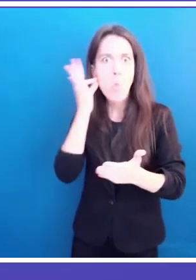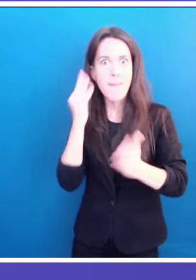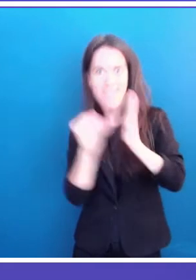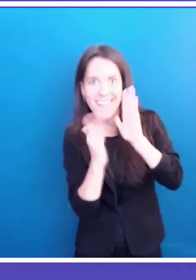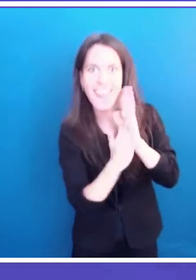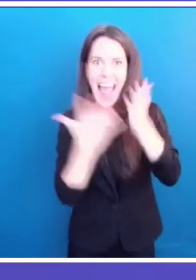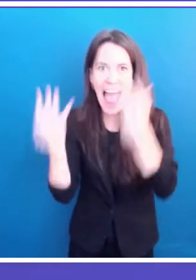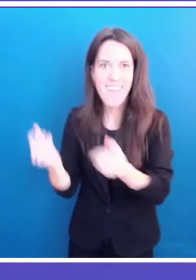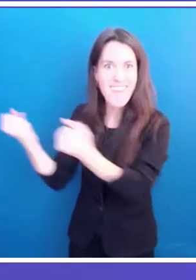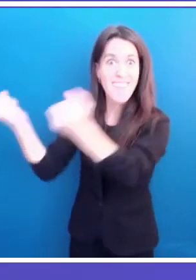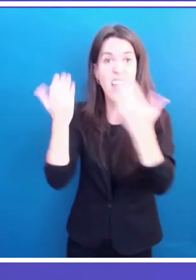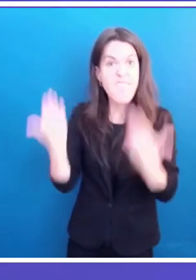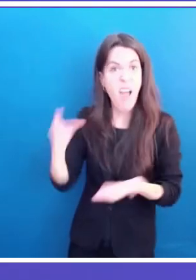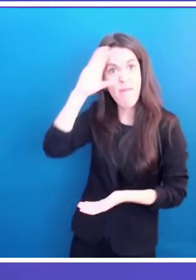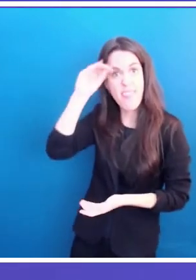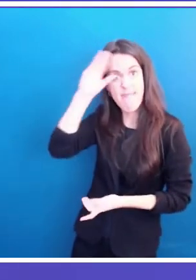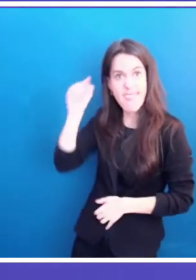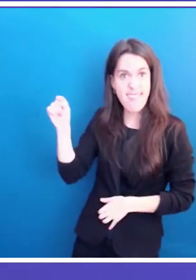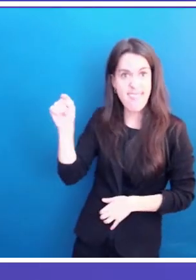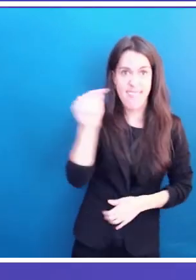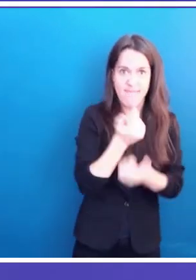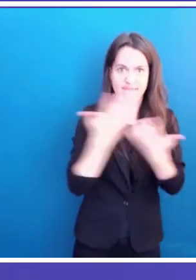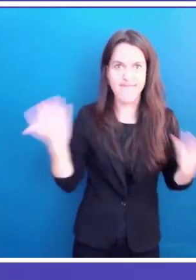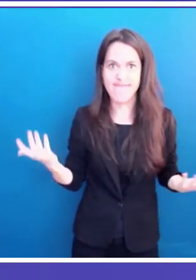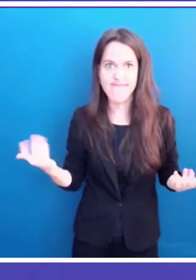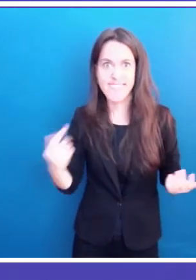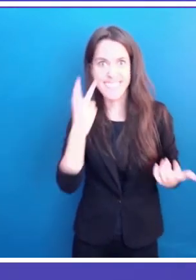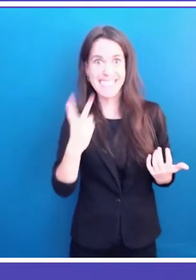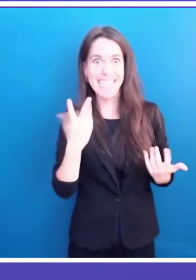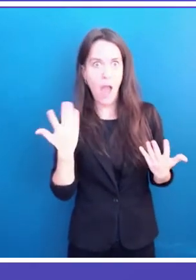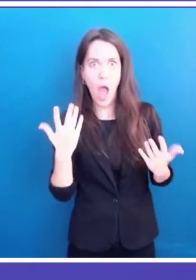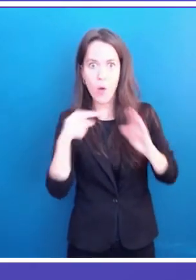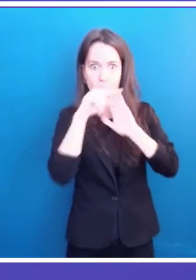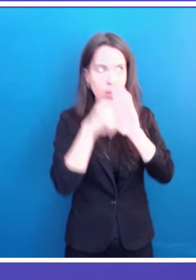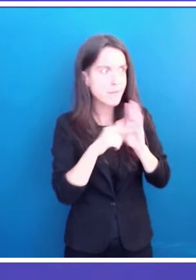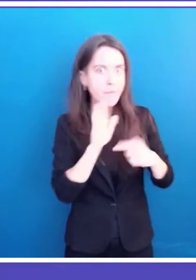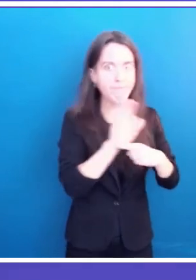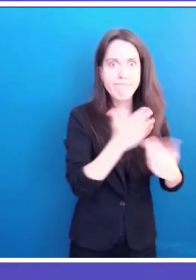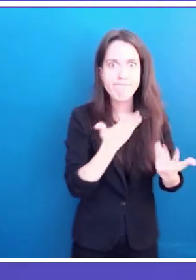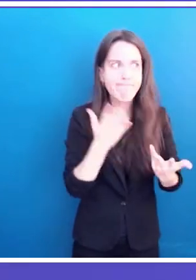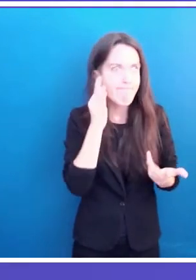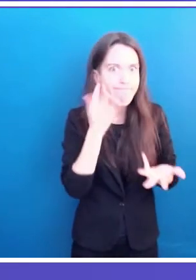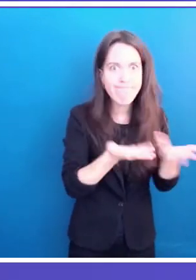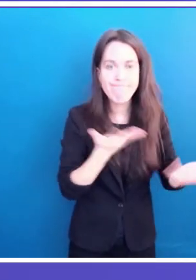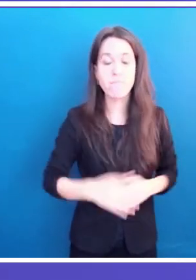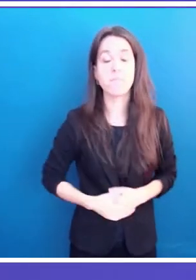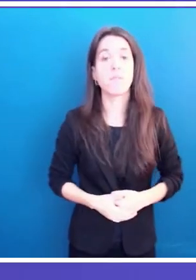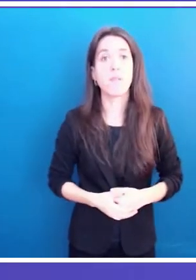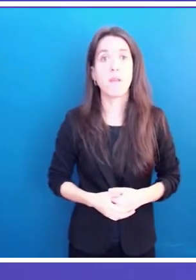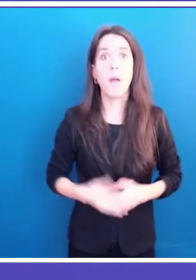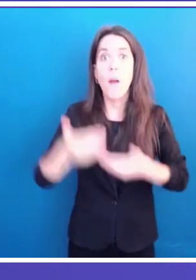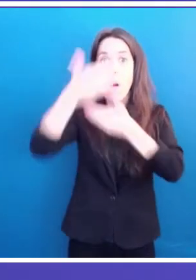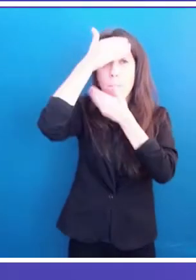جوهر العمل. مثلا في المغرب كان لدينا صندوق دعم للنساء، ولكن ما